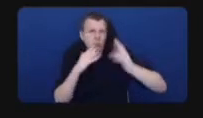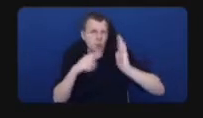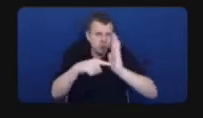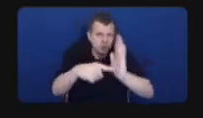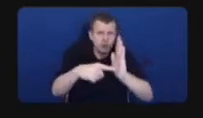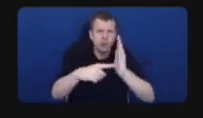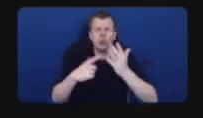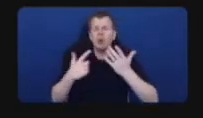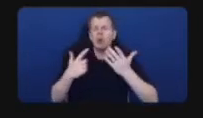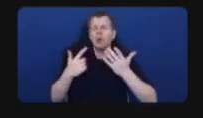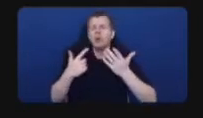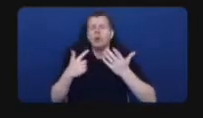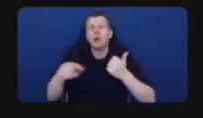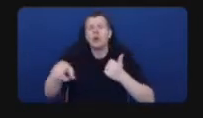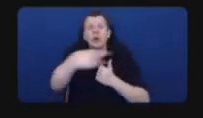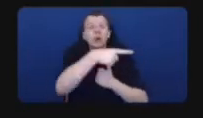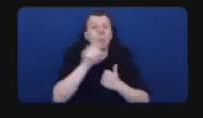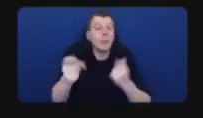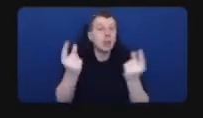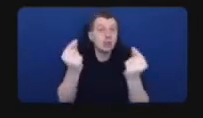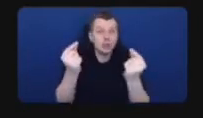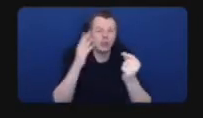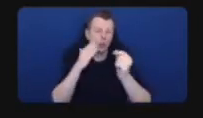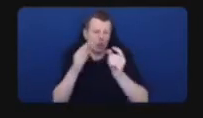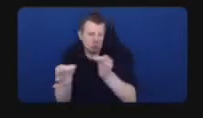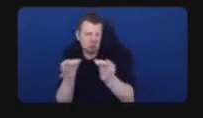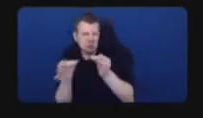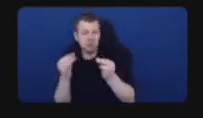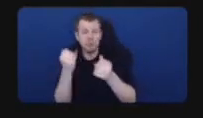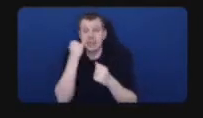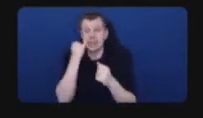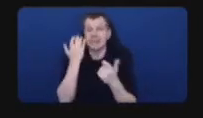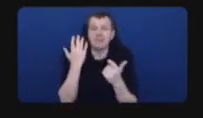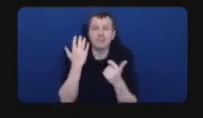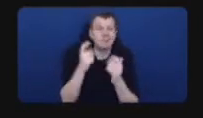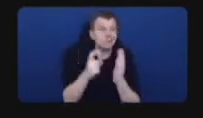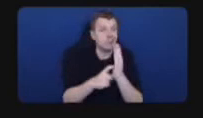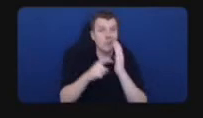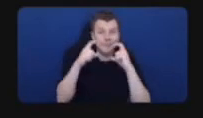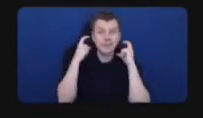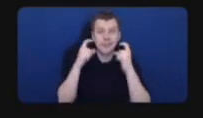也会跟大家解释有些新的信息、新的规定新的要求